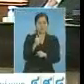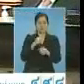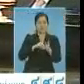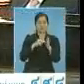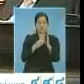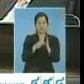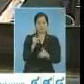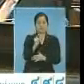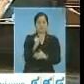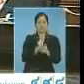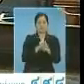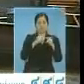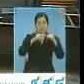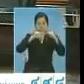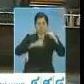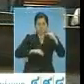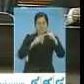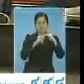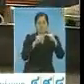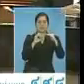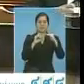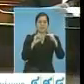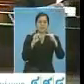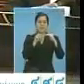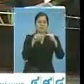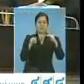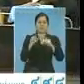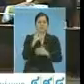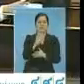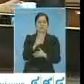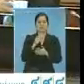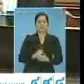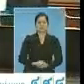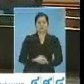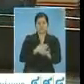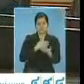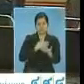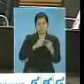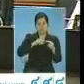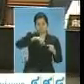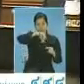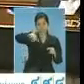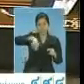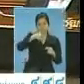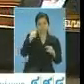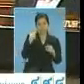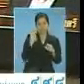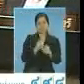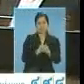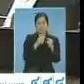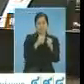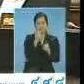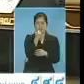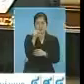คือต่ำกว่าร้อยละ 50% ของ GDP ซึ่งเราก็ยังมีช่องว่างอีก